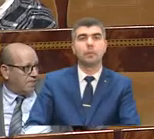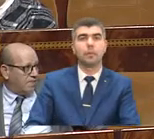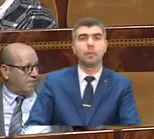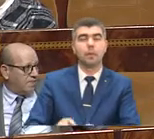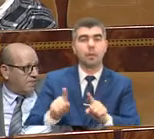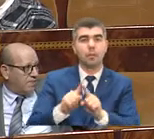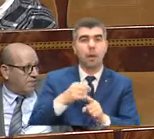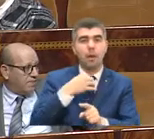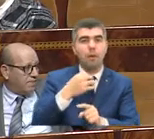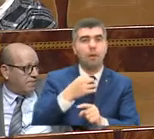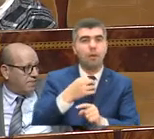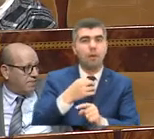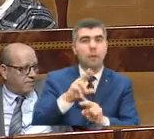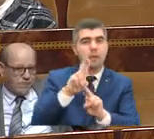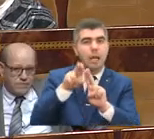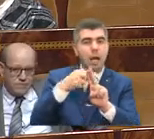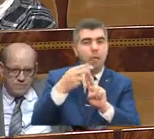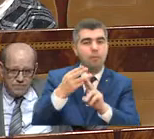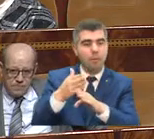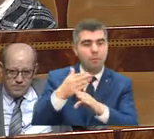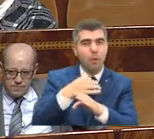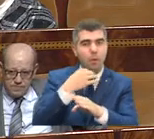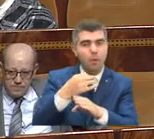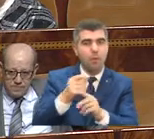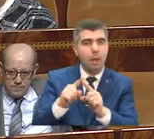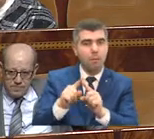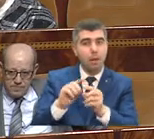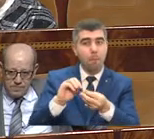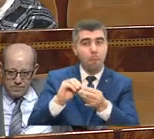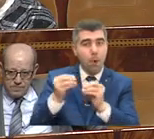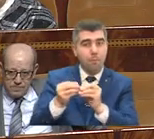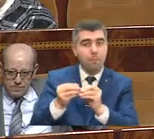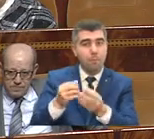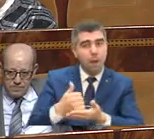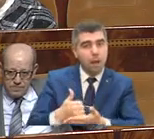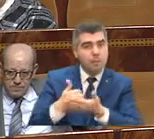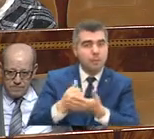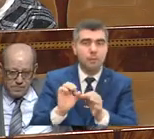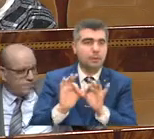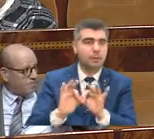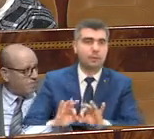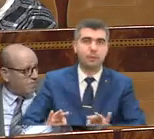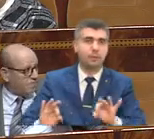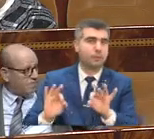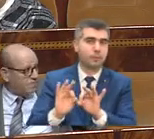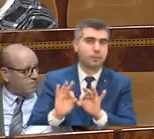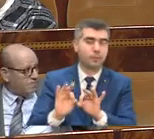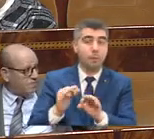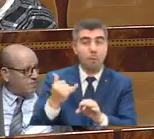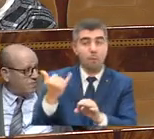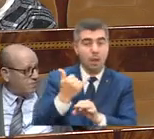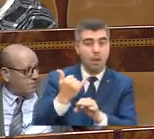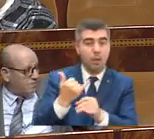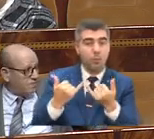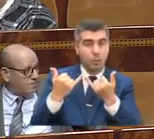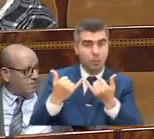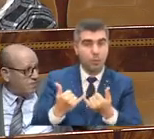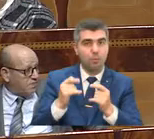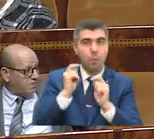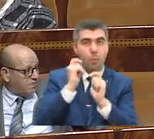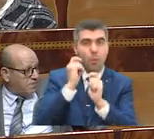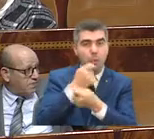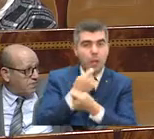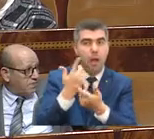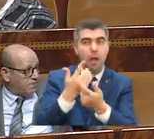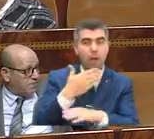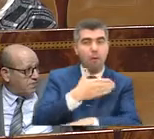المعلومات اللي جيتونا بها ما غتحلش المشاكل، ما غتحلش الازمه. اليوم حل الازمه يجب اعتبار المنطقه الشرقية والمناطق